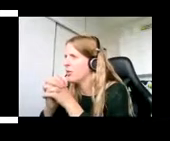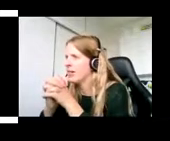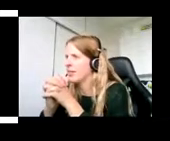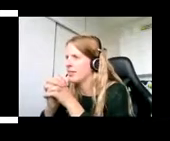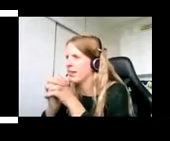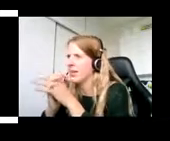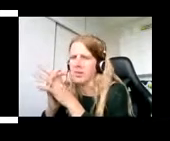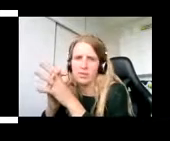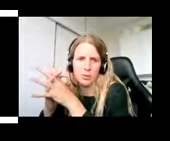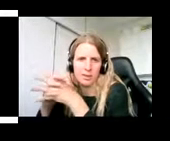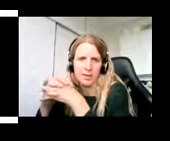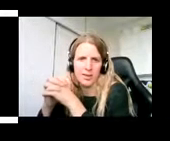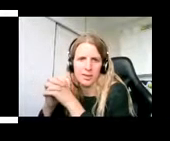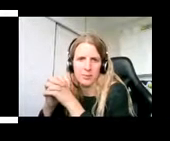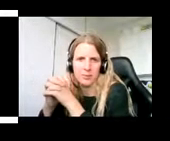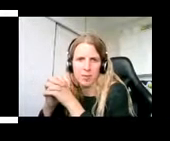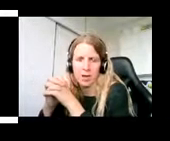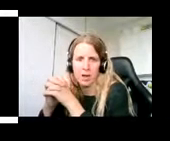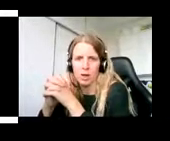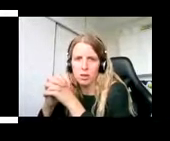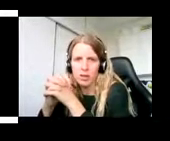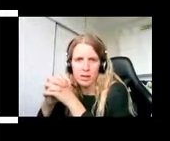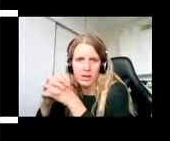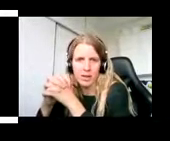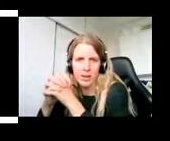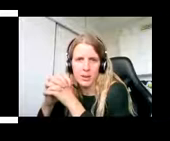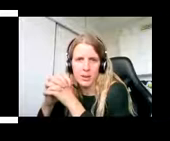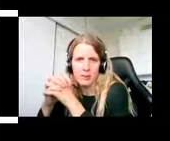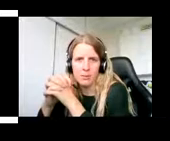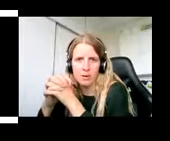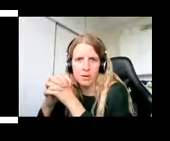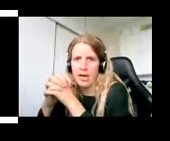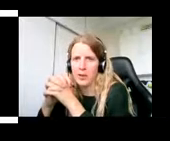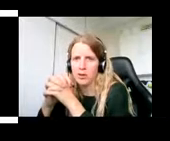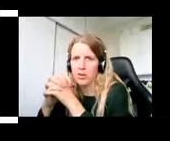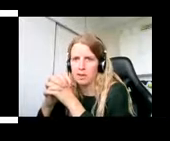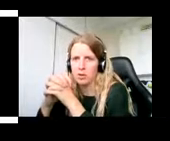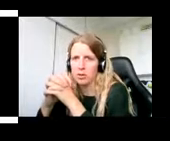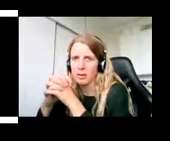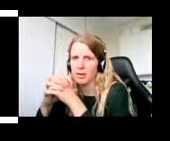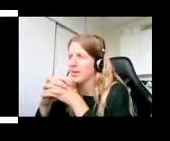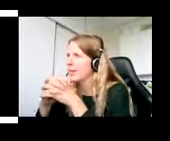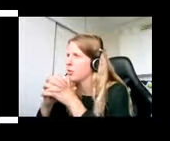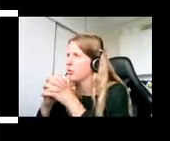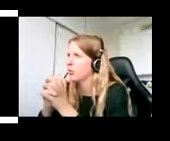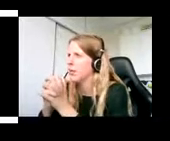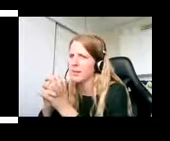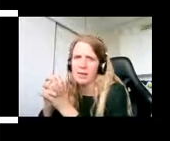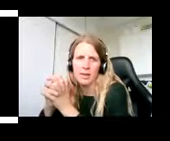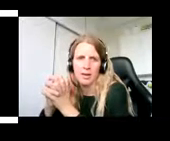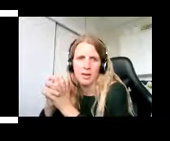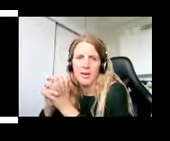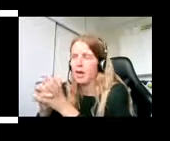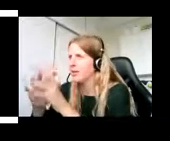moment om vragen te stellen en antwoorden te krijgen. Goed, dan gaan we naar ons eerste stukje, de